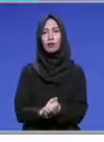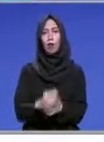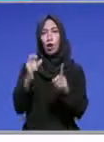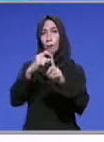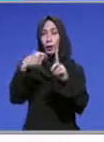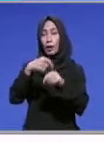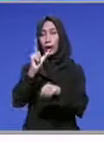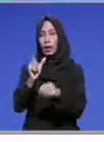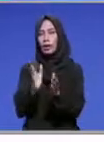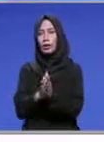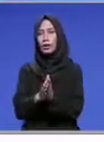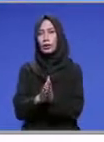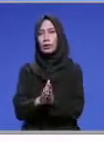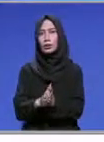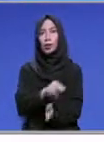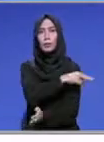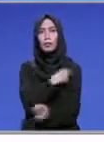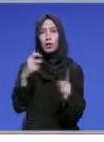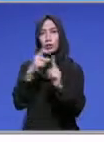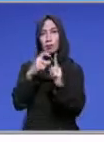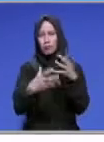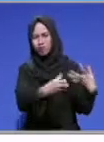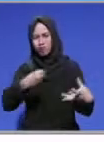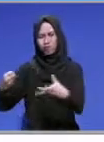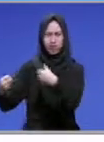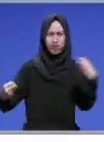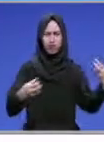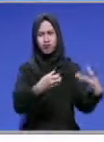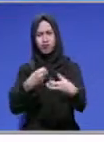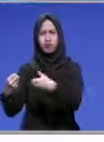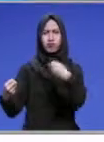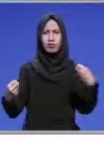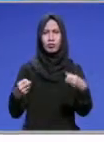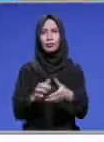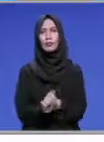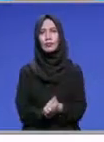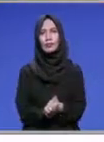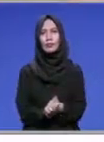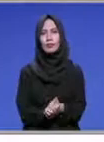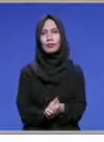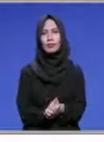PKL dan polisi Pamong Praja pun tak terhindarkan saat para pedagang tertangkap petugas.